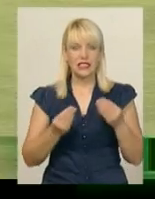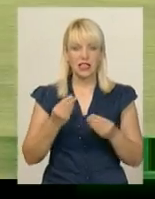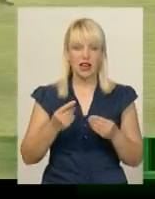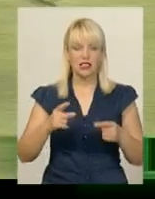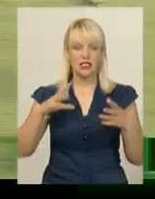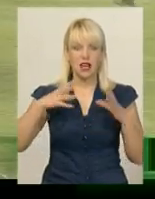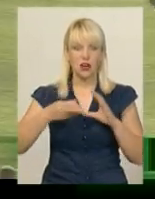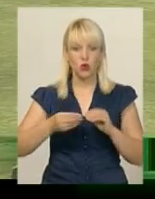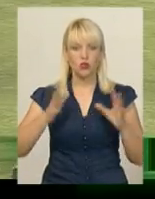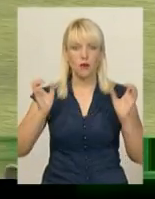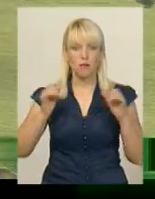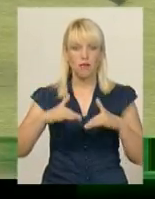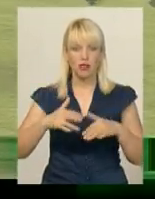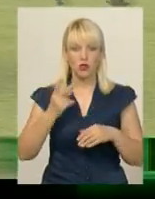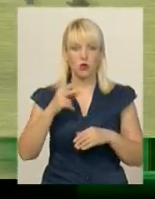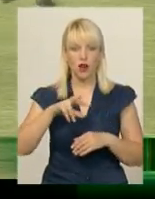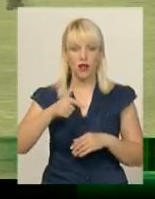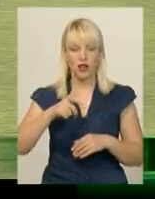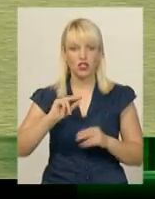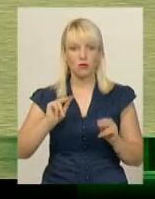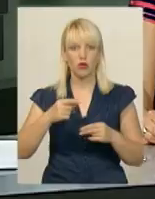заключні матчі в другій лізі чемпіонату України з футболу.